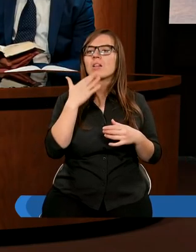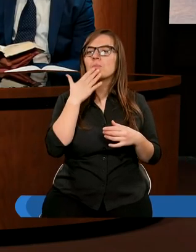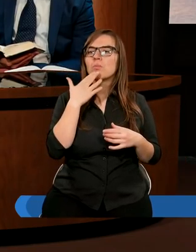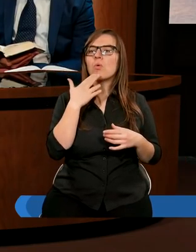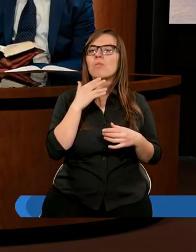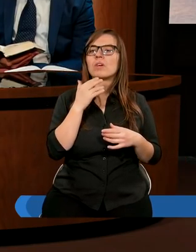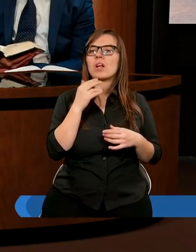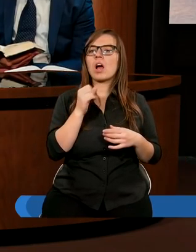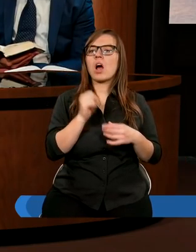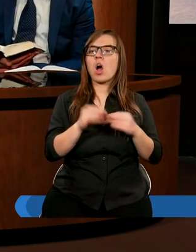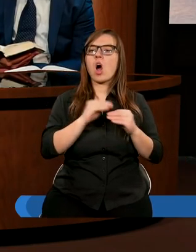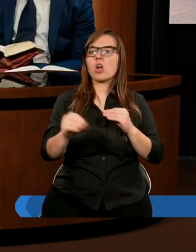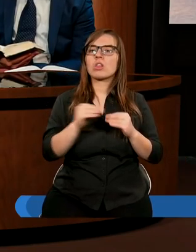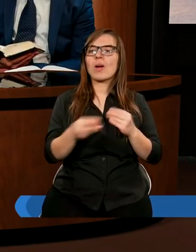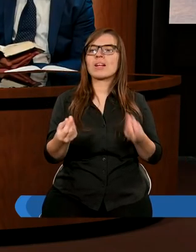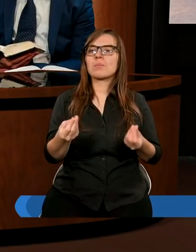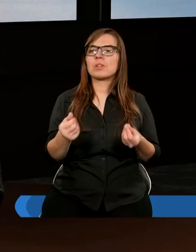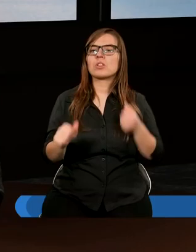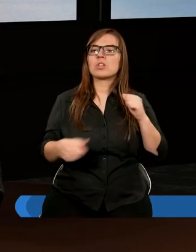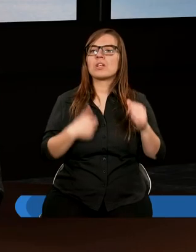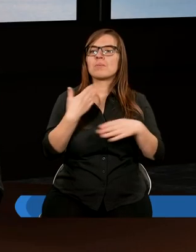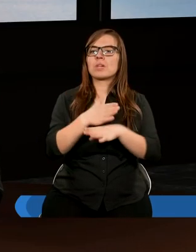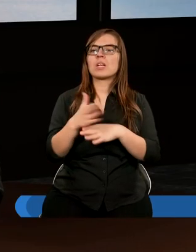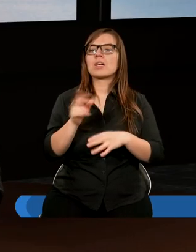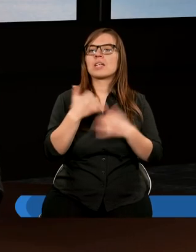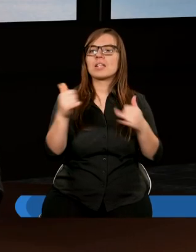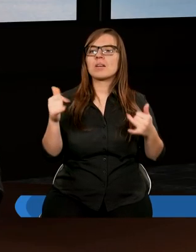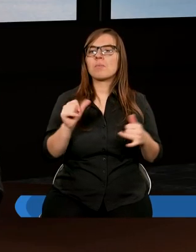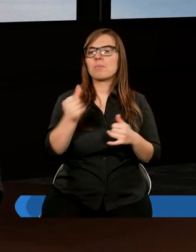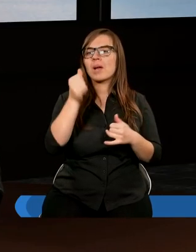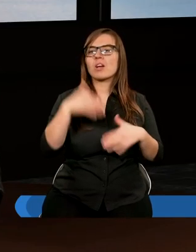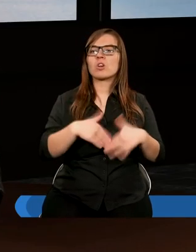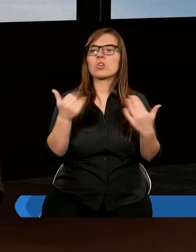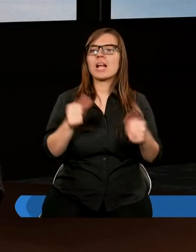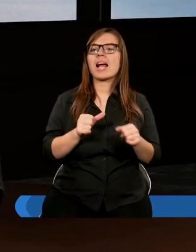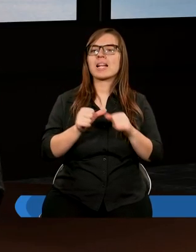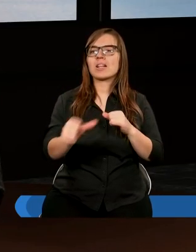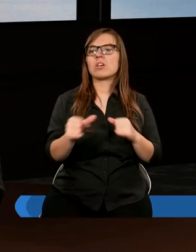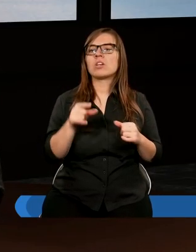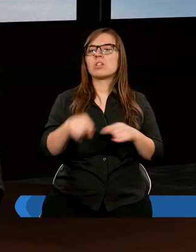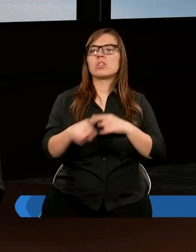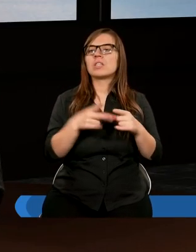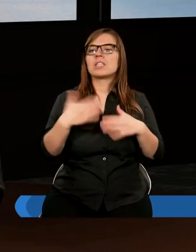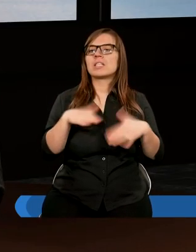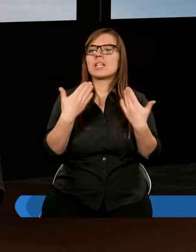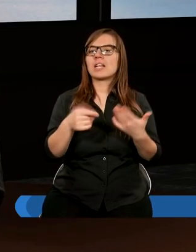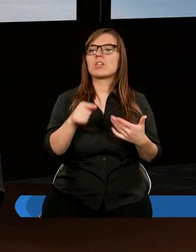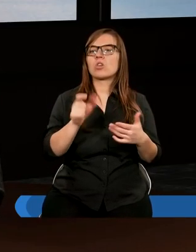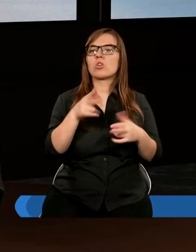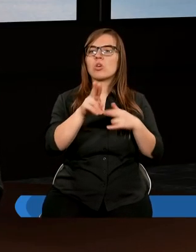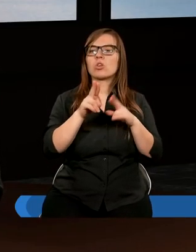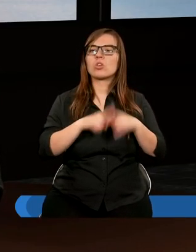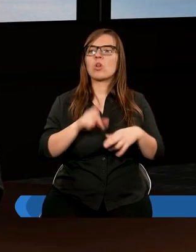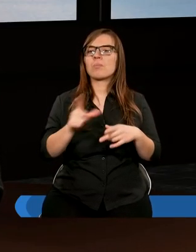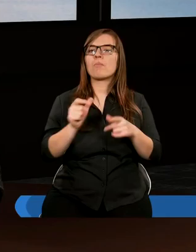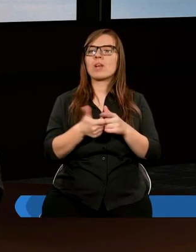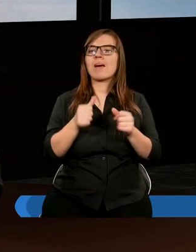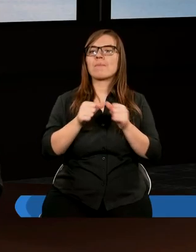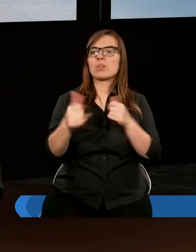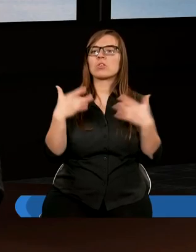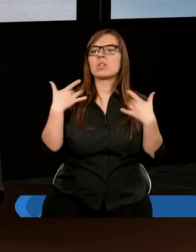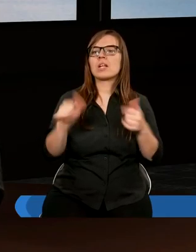kiedy odkładać pieniądze, żeby się dzielić z innymi. Pierwszego dnia tygodnia. Czyli nie dawać to, co ci zostanie po całym tygodniu